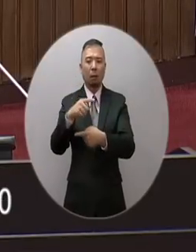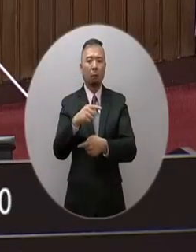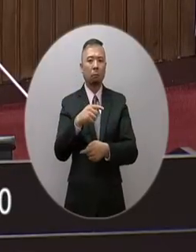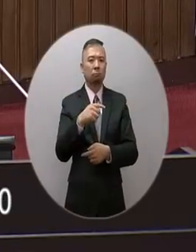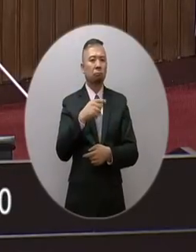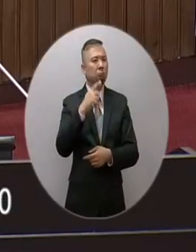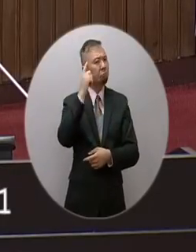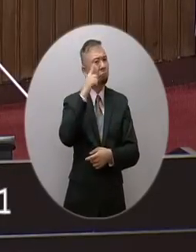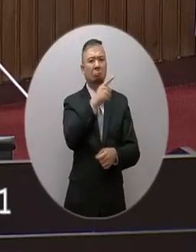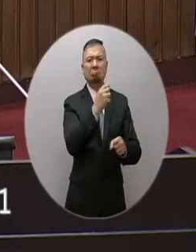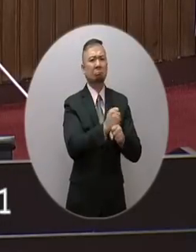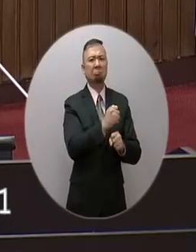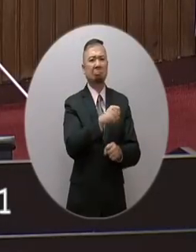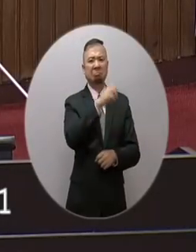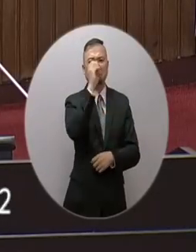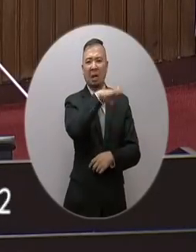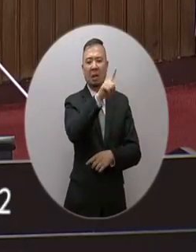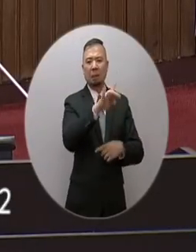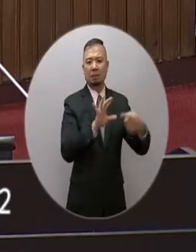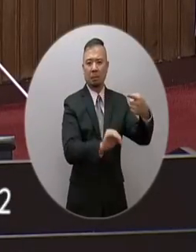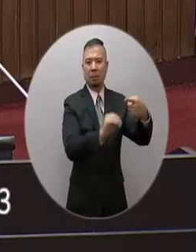是59.6%。